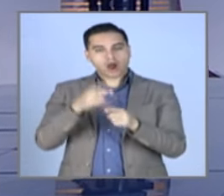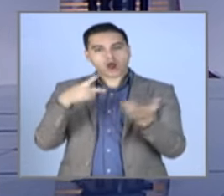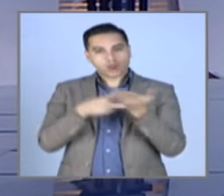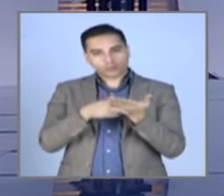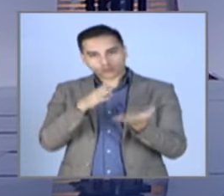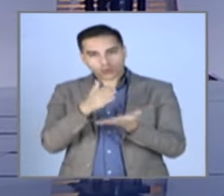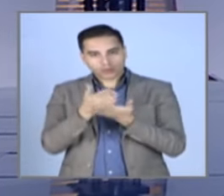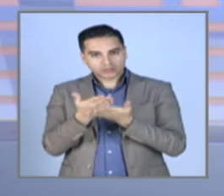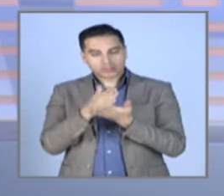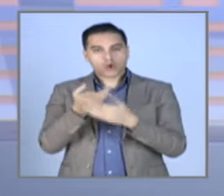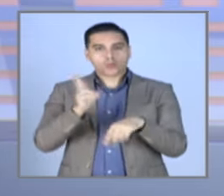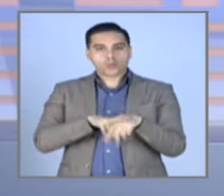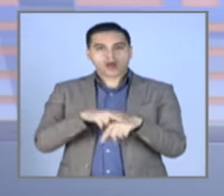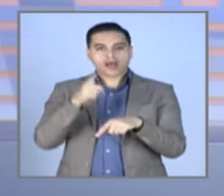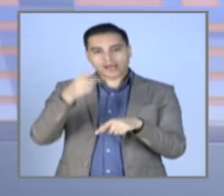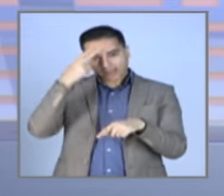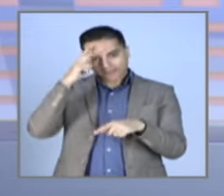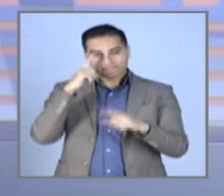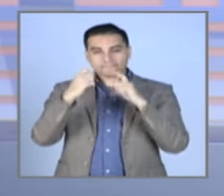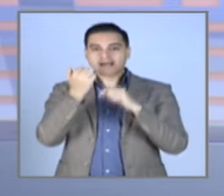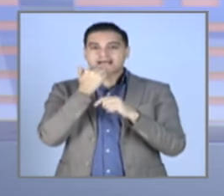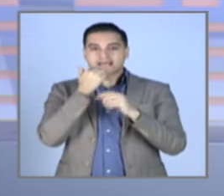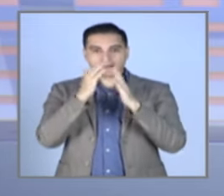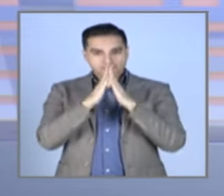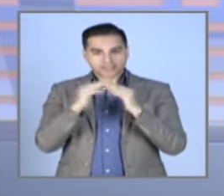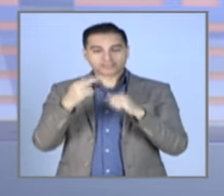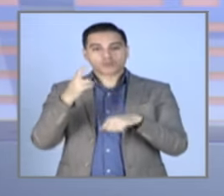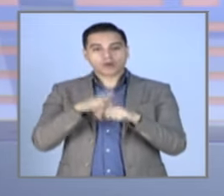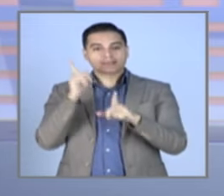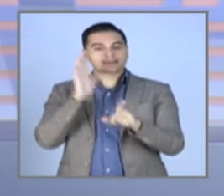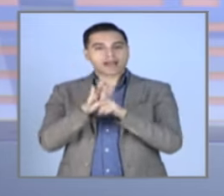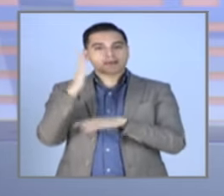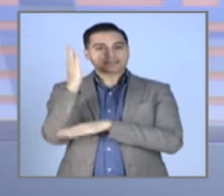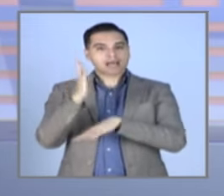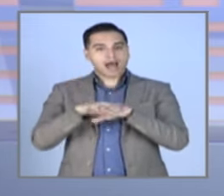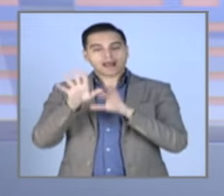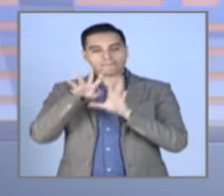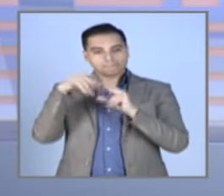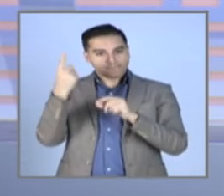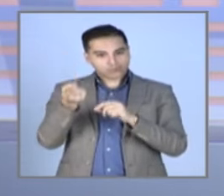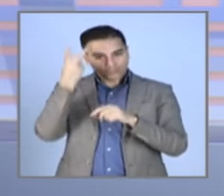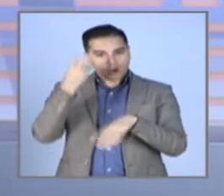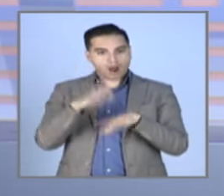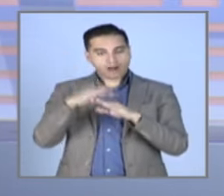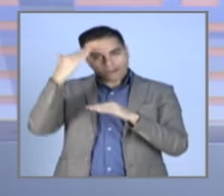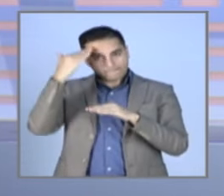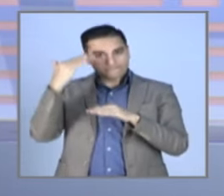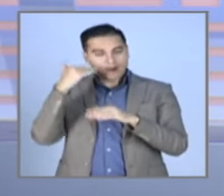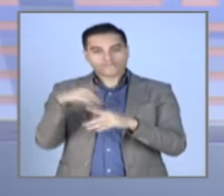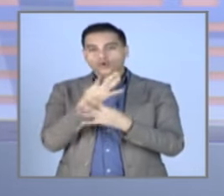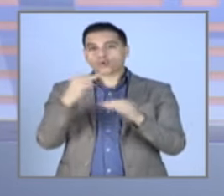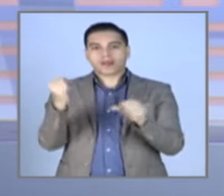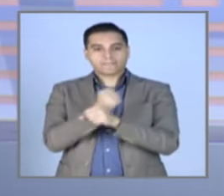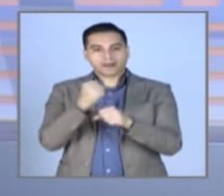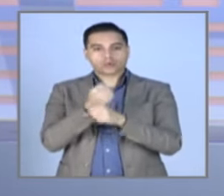والمتوسطة ومتناهية الصغر. البنك الأهلي المصري هو أيضاً الدعم الرئيسي لمشروعات المرأة المعيلة في كل